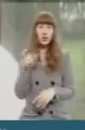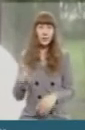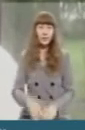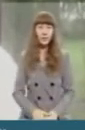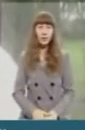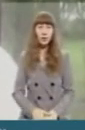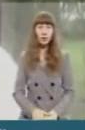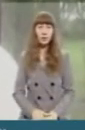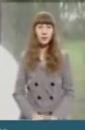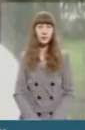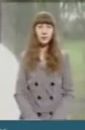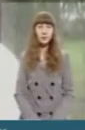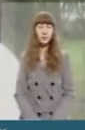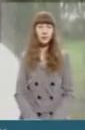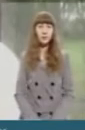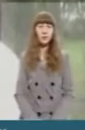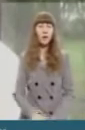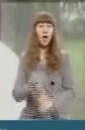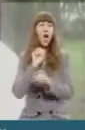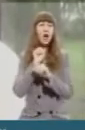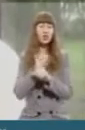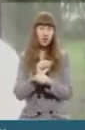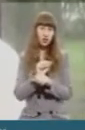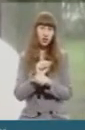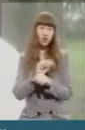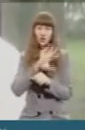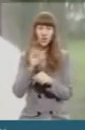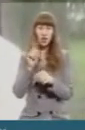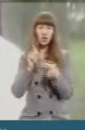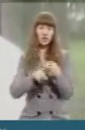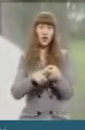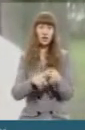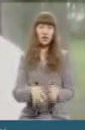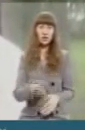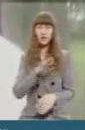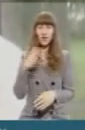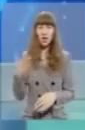с тем, с кем вы живете. Ограничьте всяческие контакты на стороне.